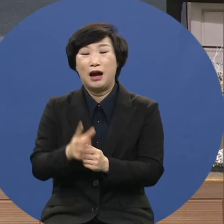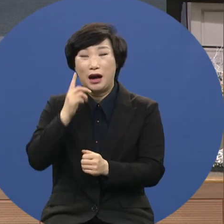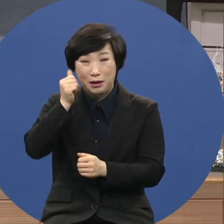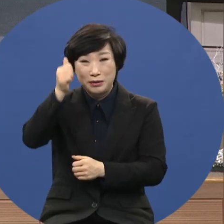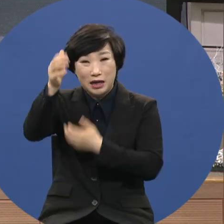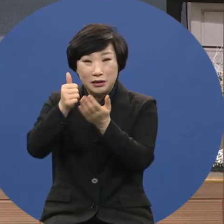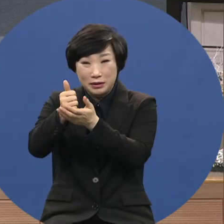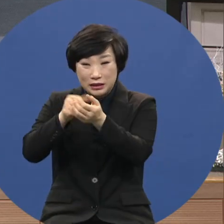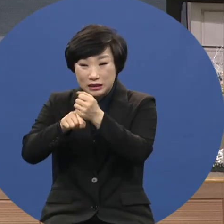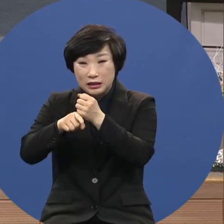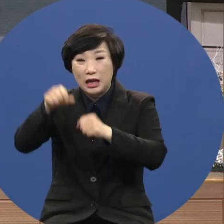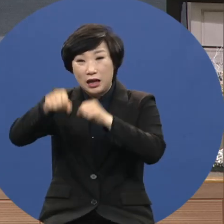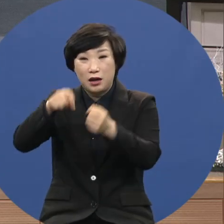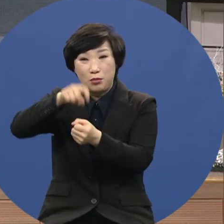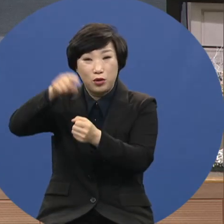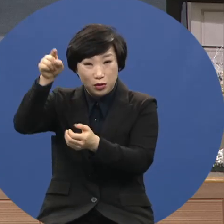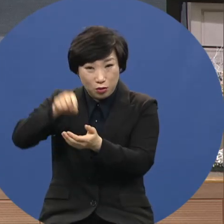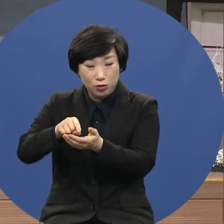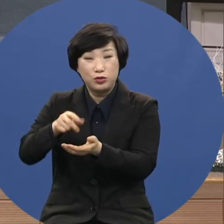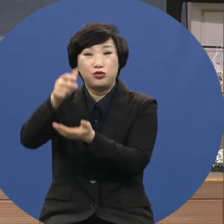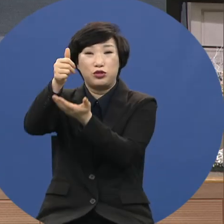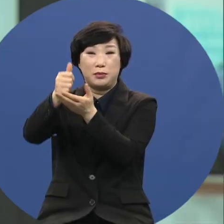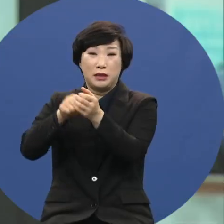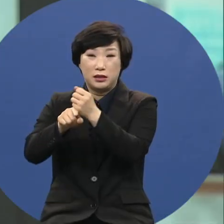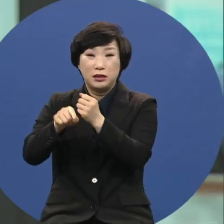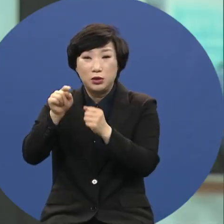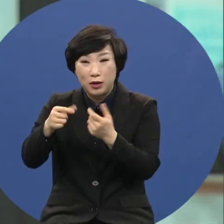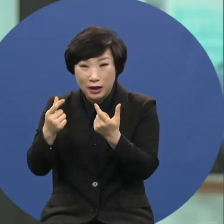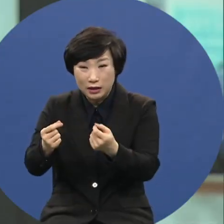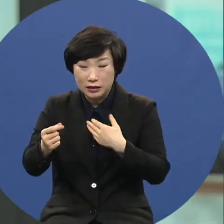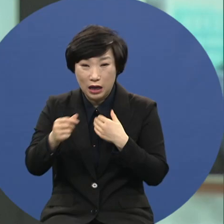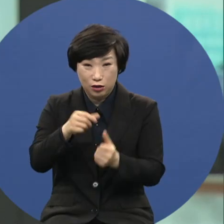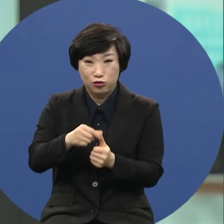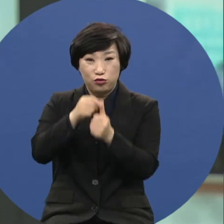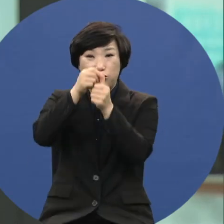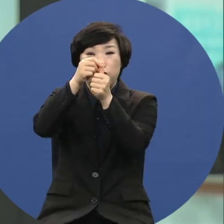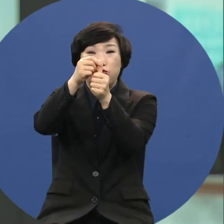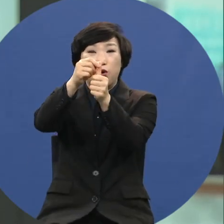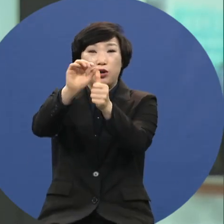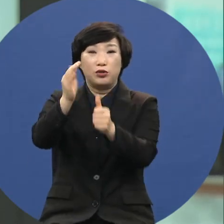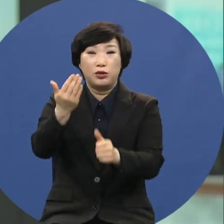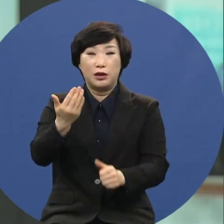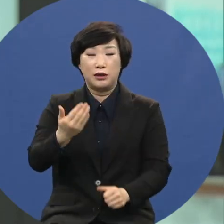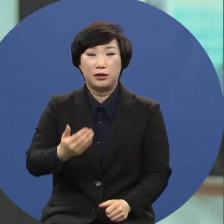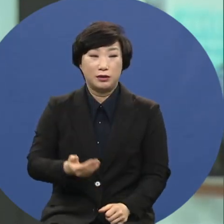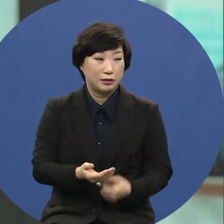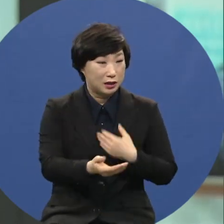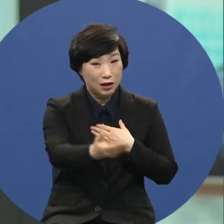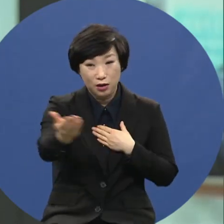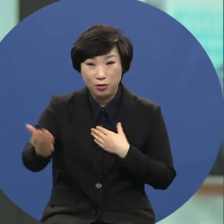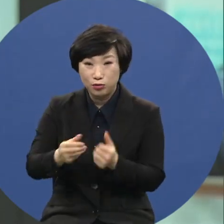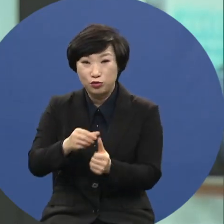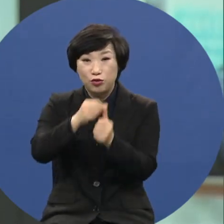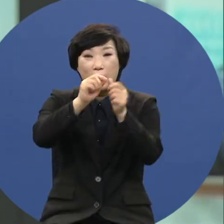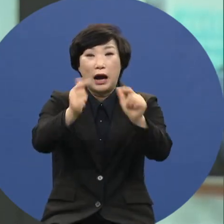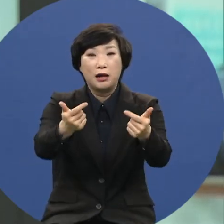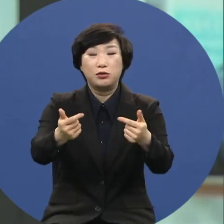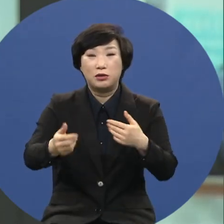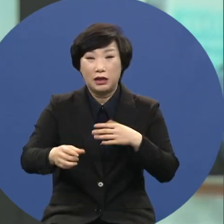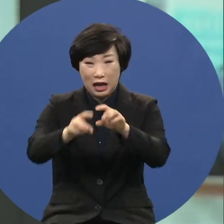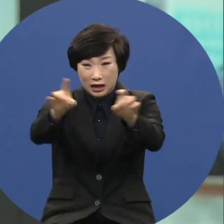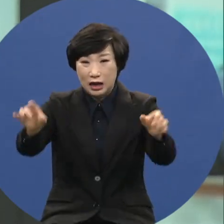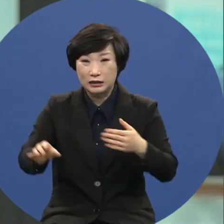아버지 뜻을 행하러 오신 주님의 뜻이 이토록 나의 구원이라면, 여러분의 구원이 아니라 나의